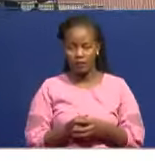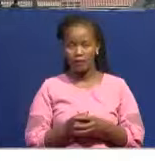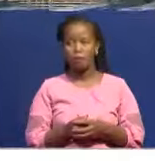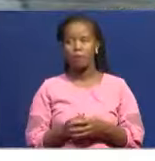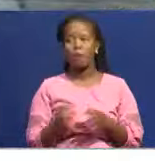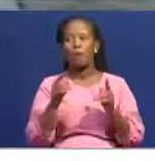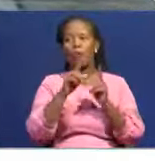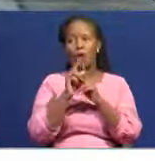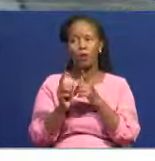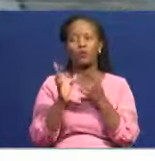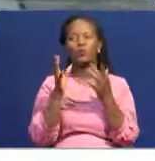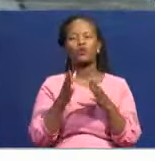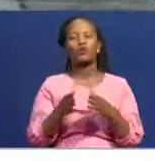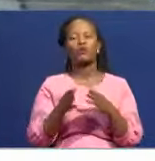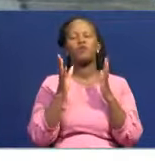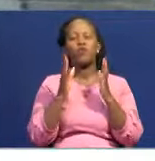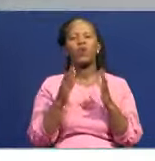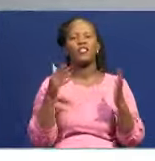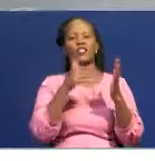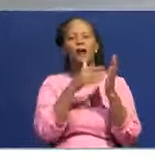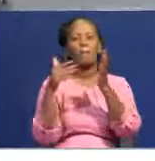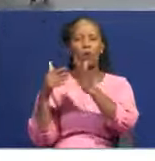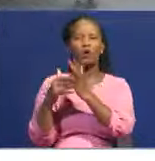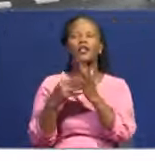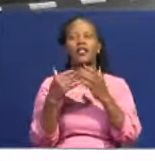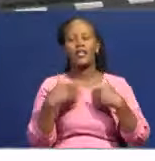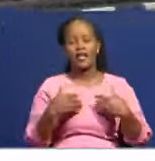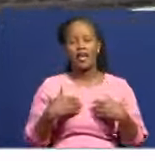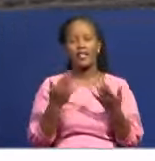Vizuizi pia viliwekwa barabarani karibu na majengo muhimu ya